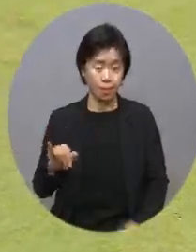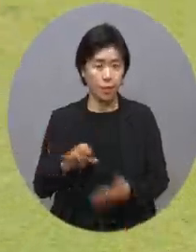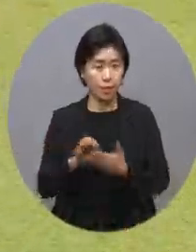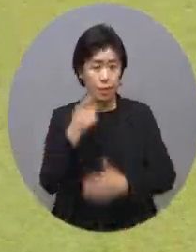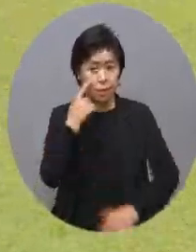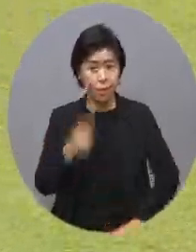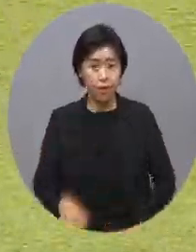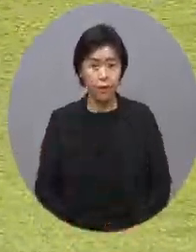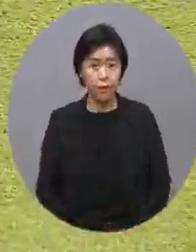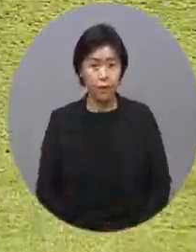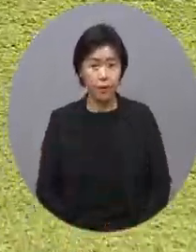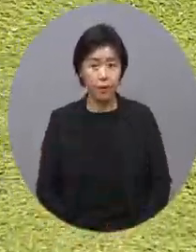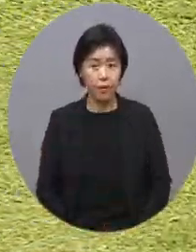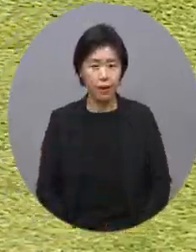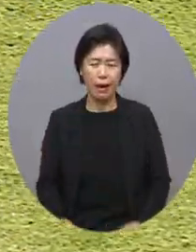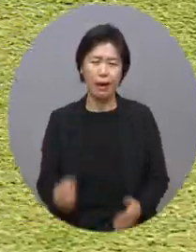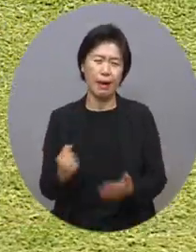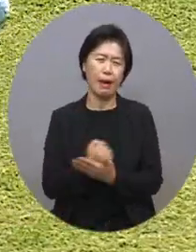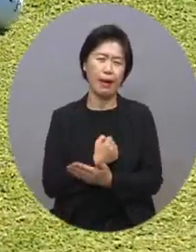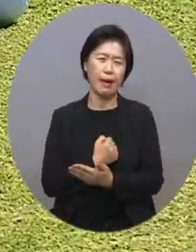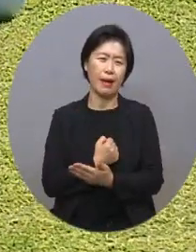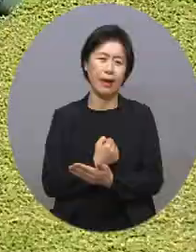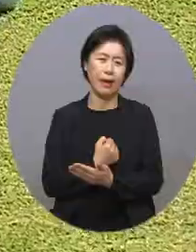버디 버디 버디 버디 버디. 와,